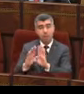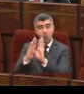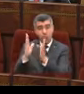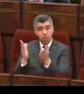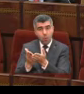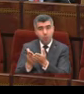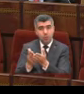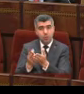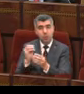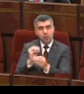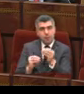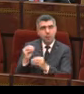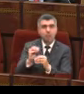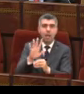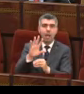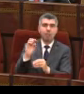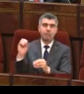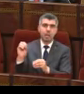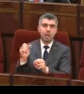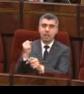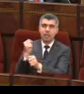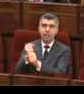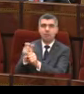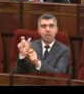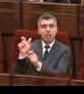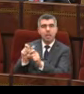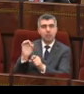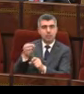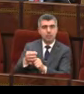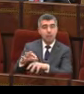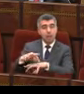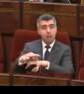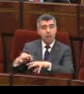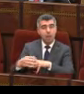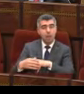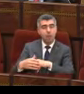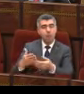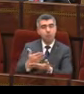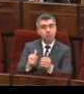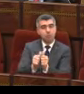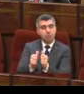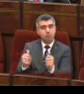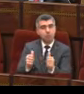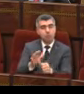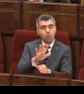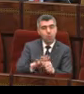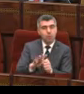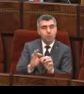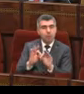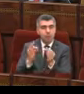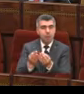كاملة تعطينا أكثر من 500 مقعد. سيدة الوزيرة، ارتفاع نسبة الطلاق والتشرد والتفكك الأسري اليوم